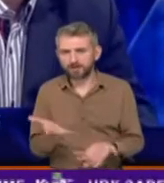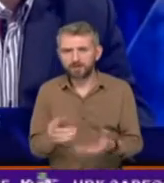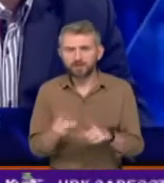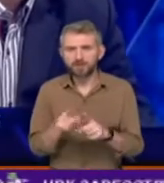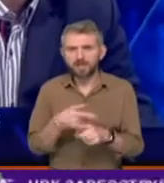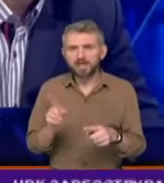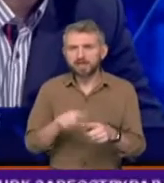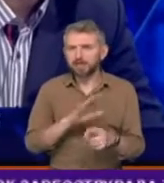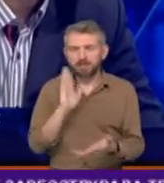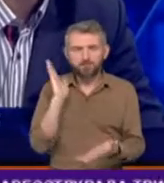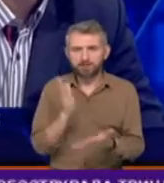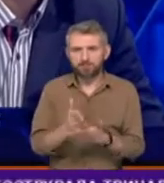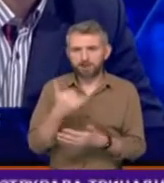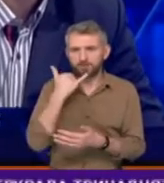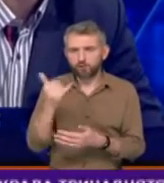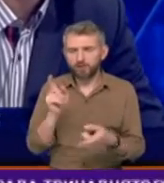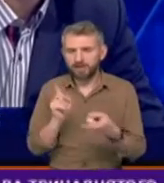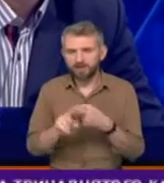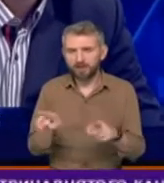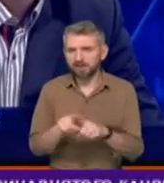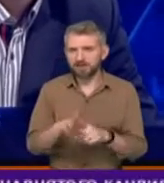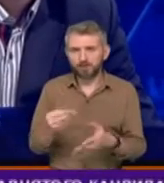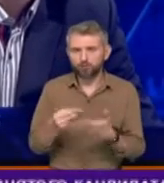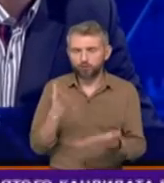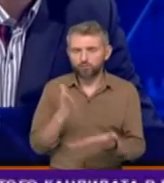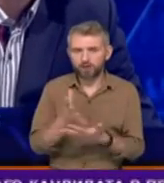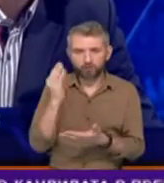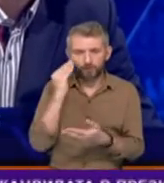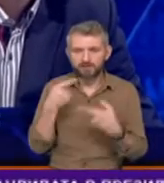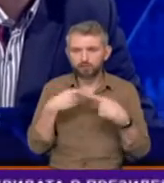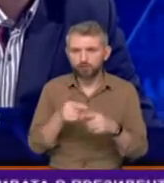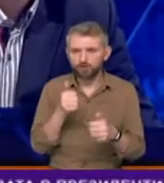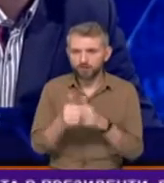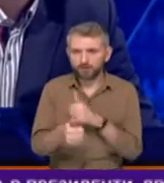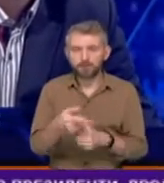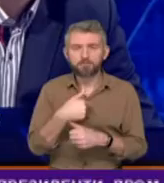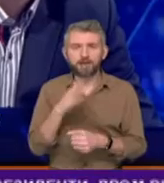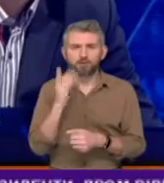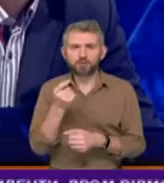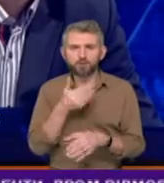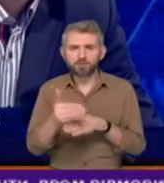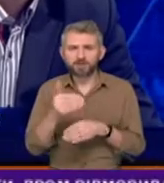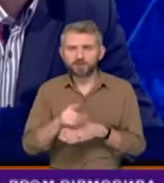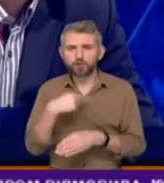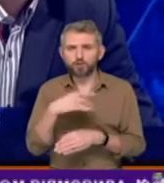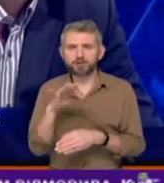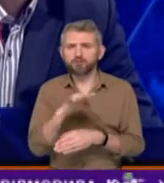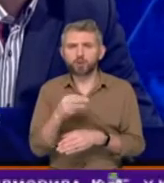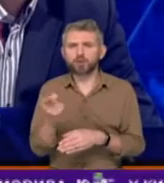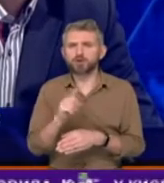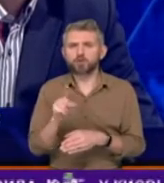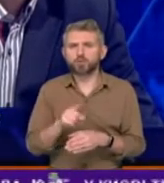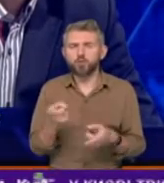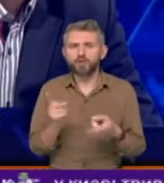це не пряма телефонна лінія, це не так же дорого. Сьогодні мається на увазі, технології йдуть вперед. Ми будемо трохи пізніше говорити про річ, яка пов'язана